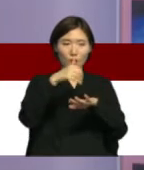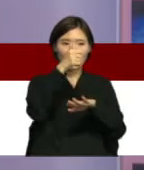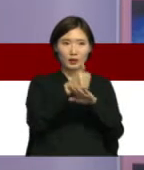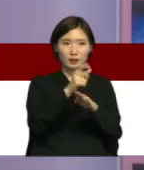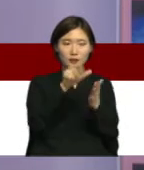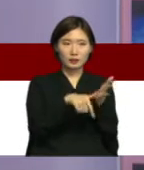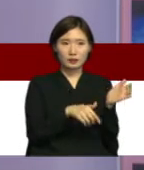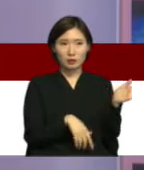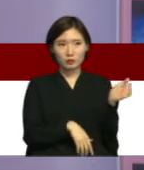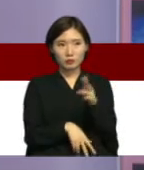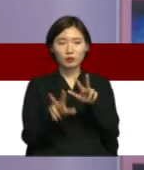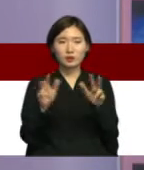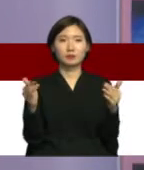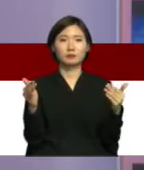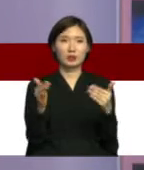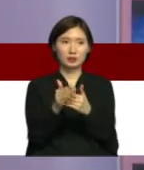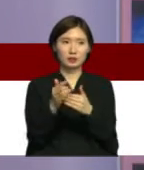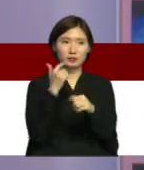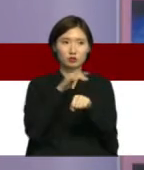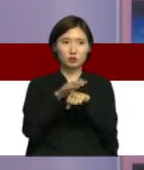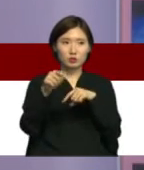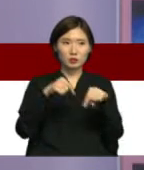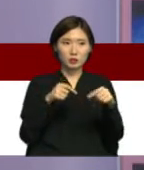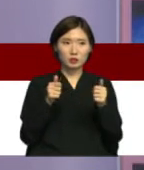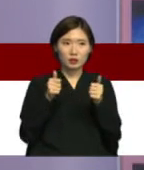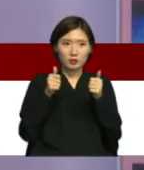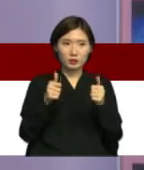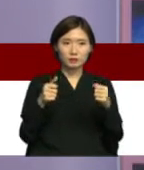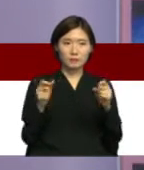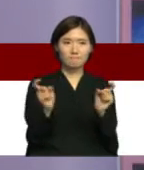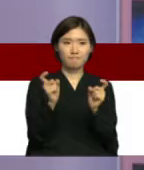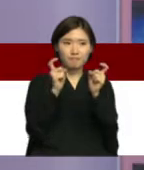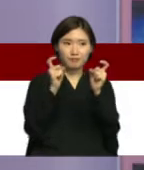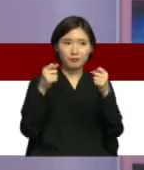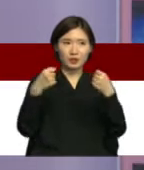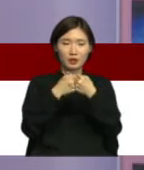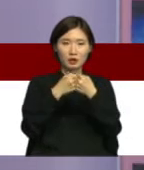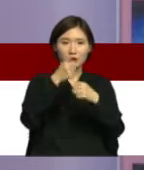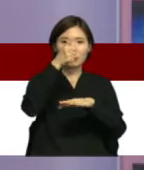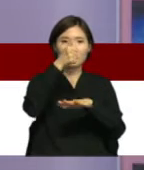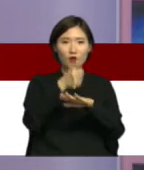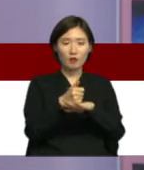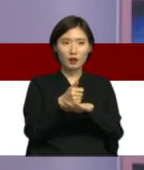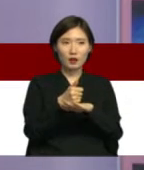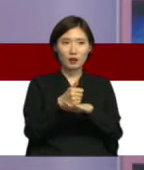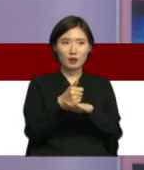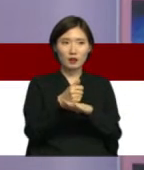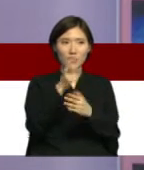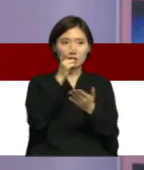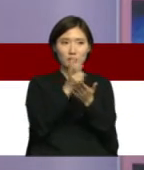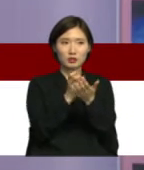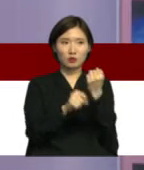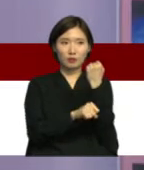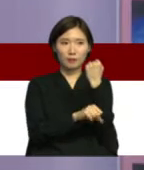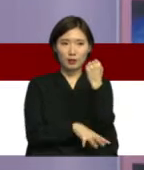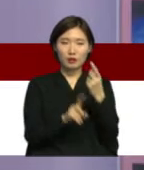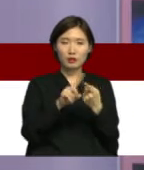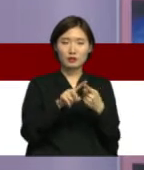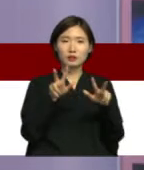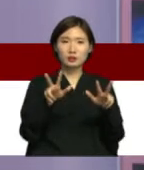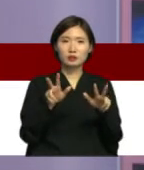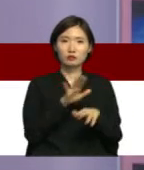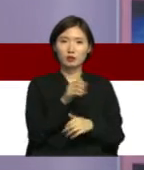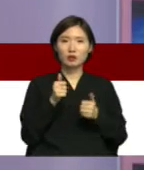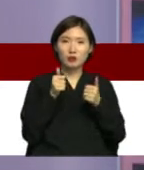민주정치의 시대까지 우리가 열심히 싸워오고 그토록 바래왔던 결과거든요. 그 제도가 정착된 것을 지금 우리가 열심히